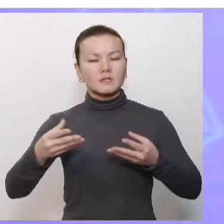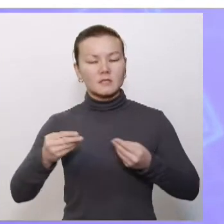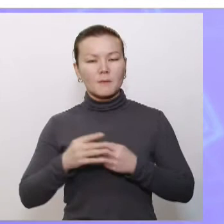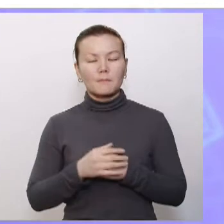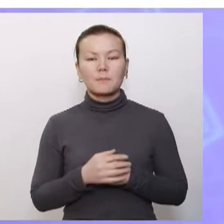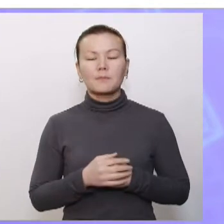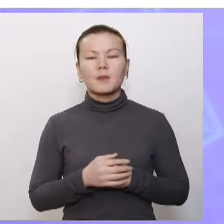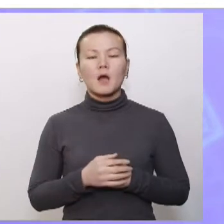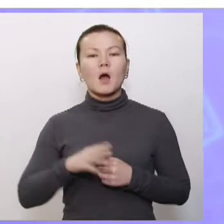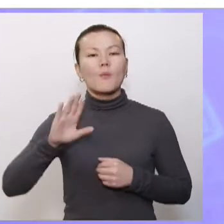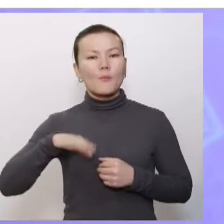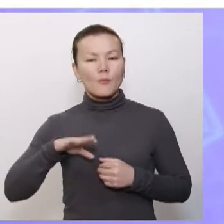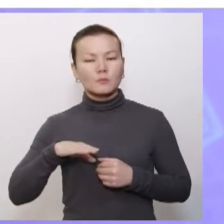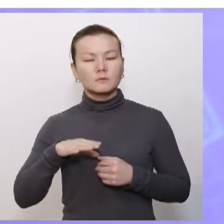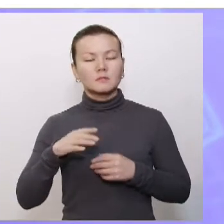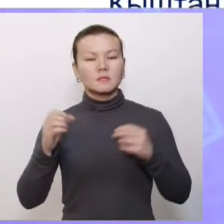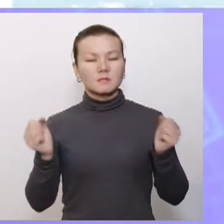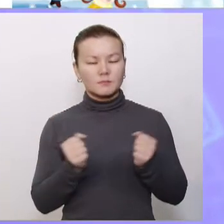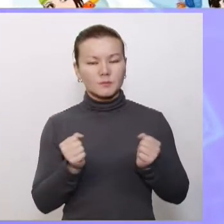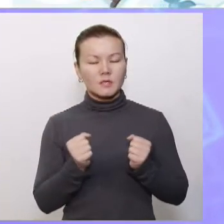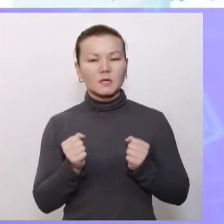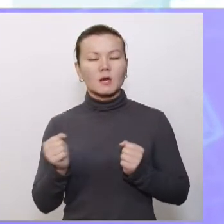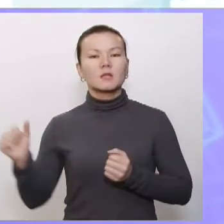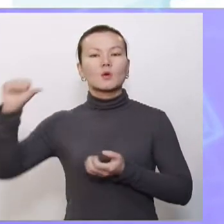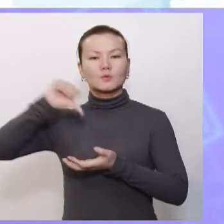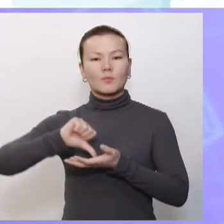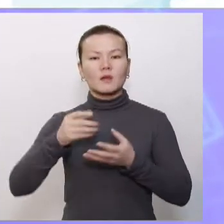Кыштан кийин жаз келет.